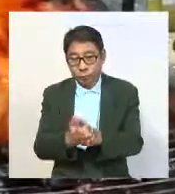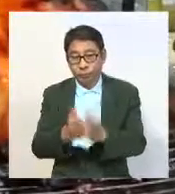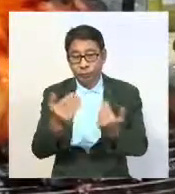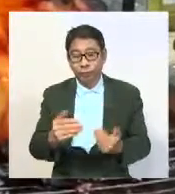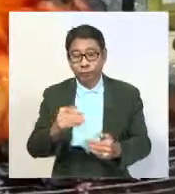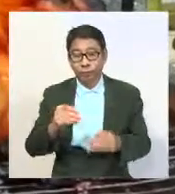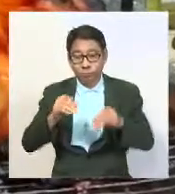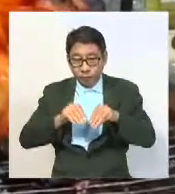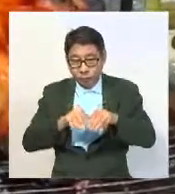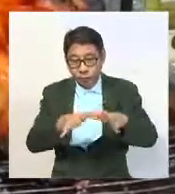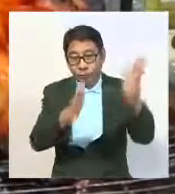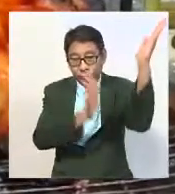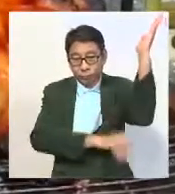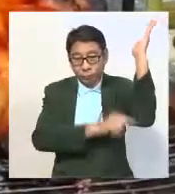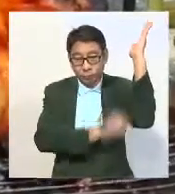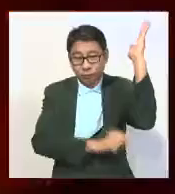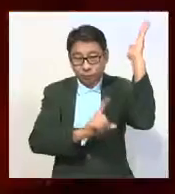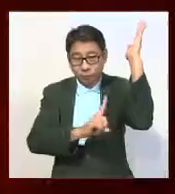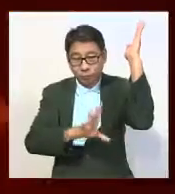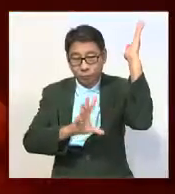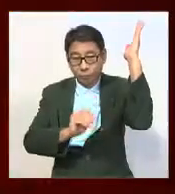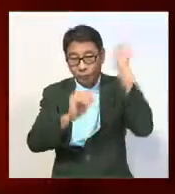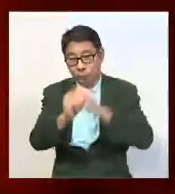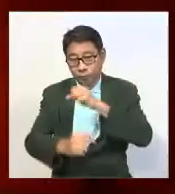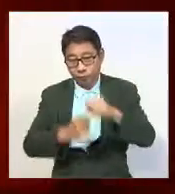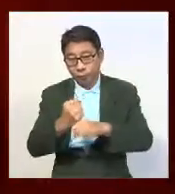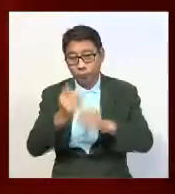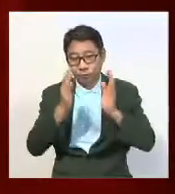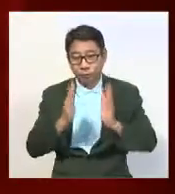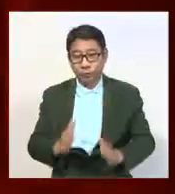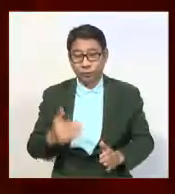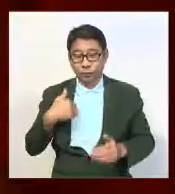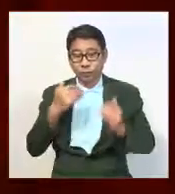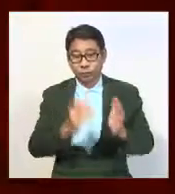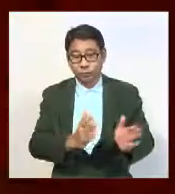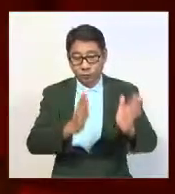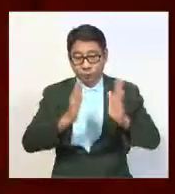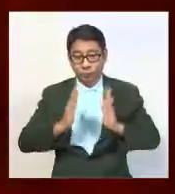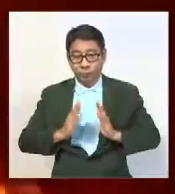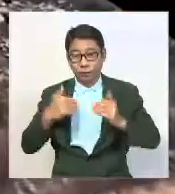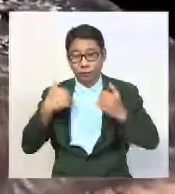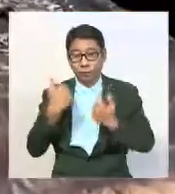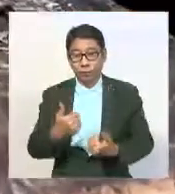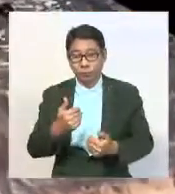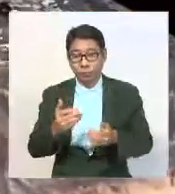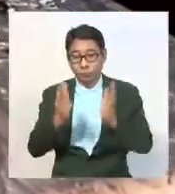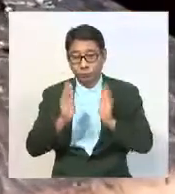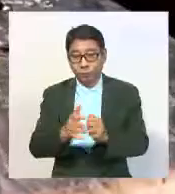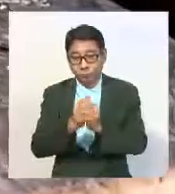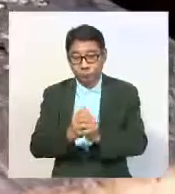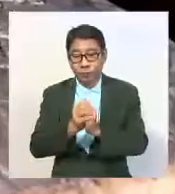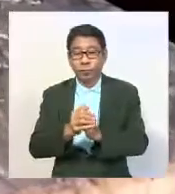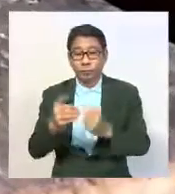ก่อนแพร่หลายมาสู่จังหวัดตรังเมื่อกว่า150ปีแล้วได้มีบุคคลในต้นตระกูลของร้านฟองจันรับชาวจีนคนหนึ่ง